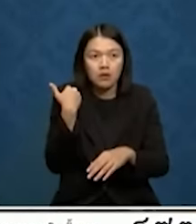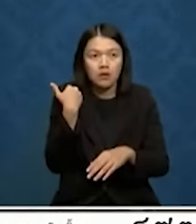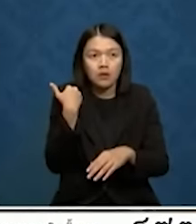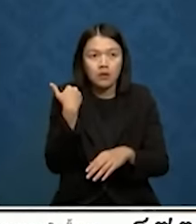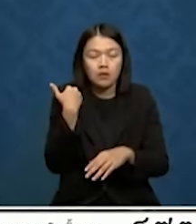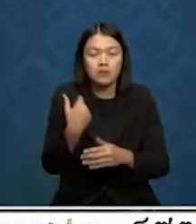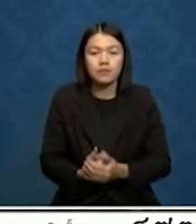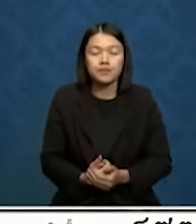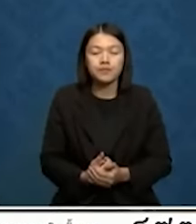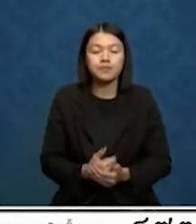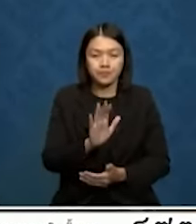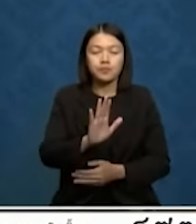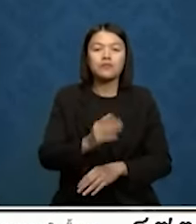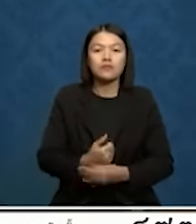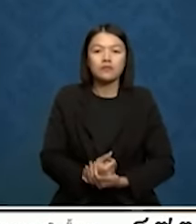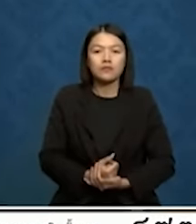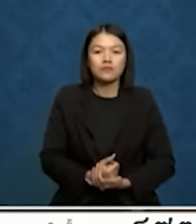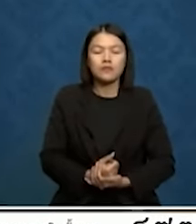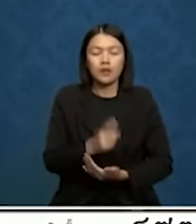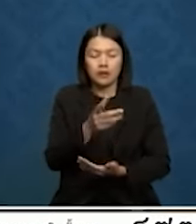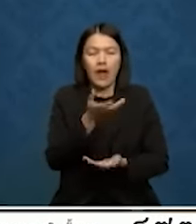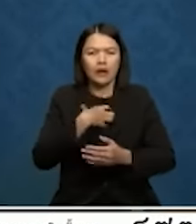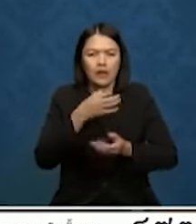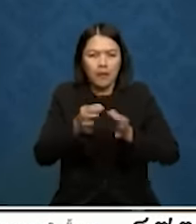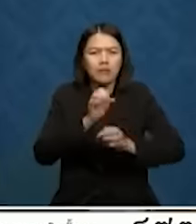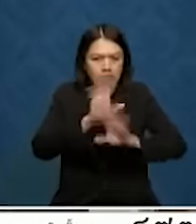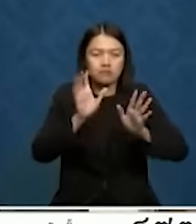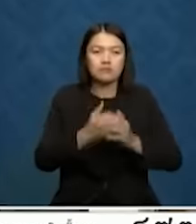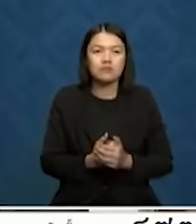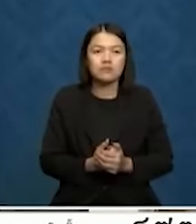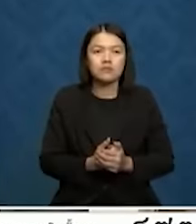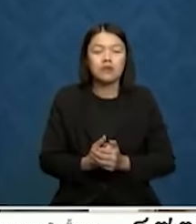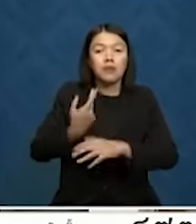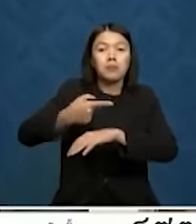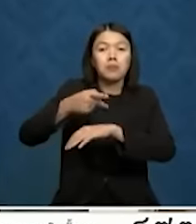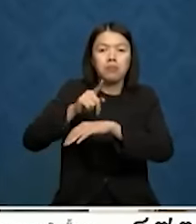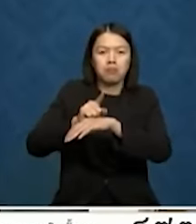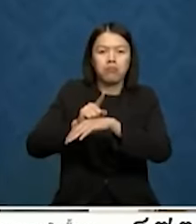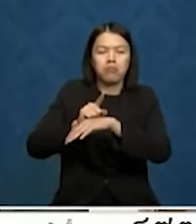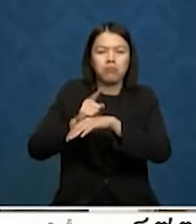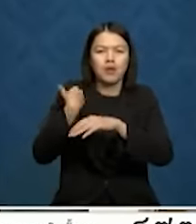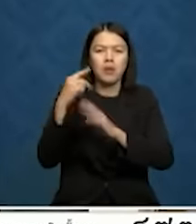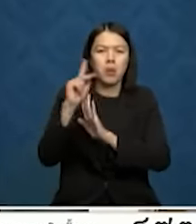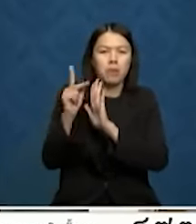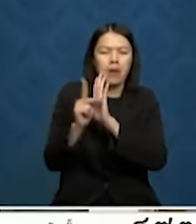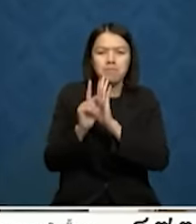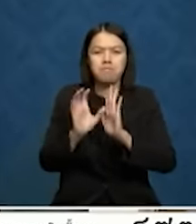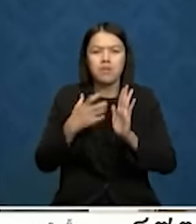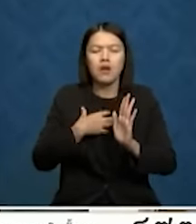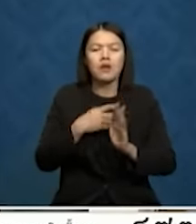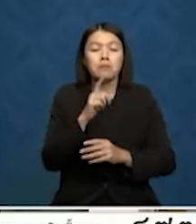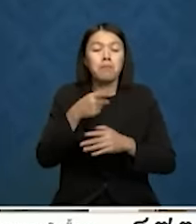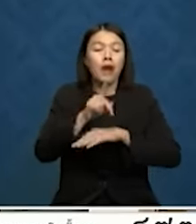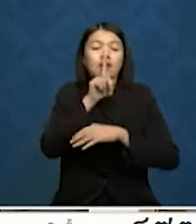ให้แสดง ชัดเจนครับคือ มันต้องชัดเจนครับขอบพระคุณมากครับท่านประธานครับ ท่านประธานครับ เดี๋ยวมันจะเป็นประเด็นข้อกฎหมายครับผมคิดว่าท่านประธานต้องถามใ